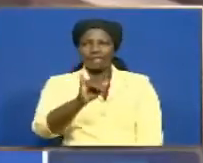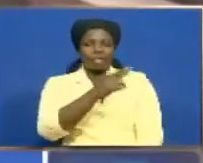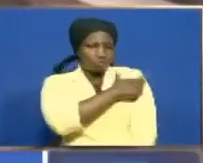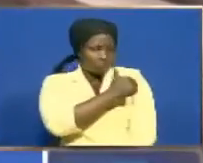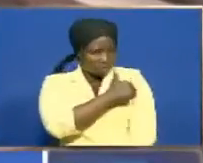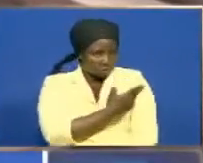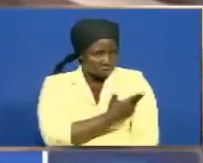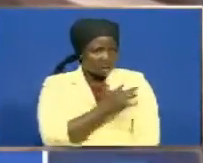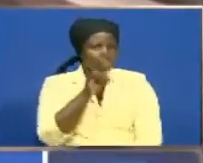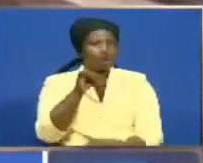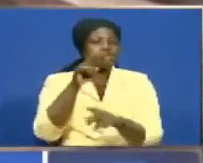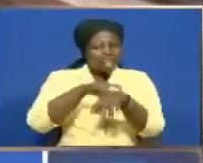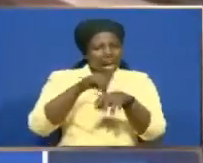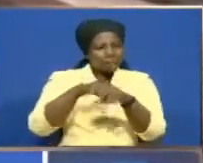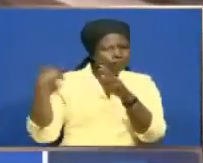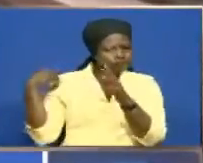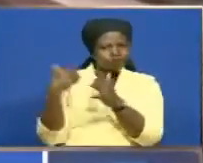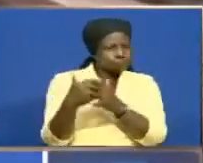tangu kilipoanzishwa mwaka